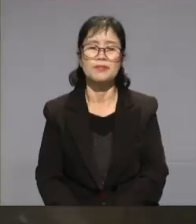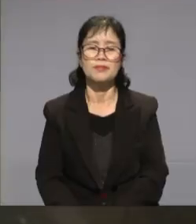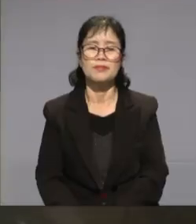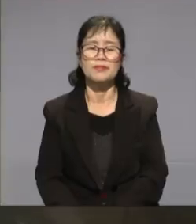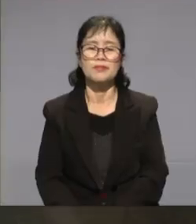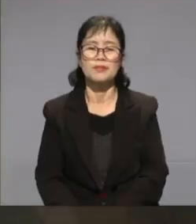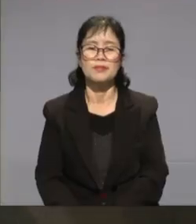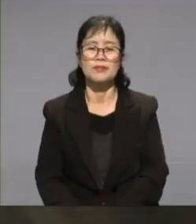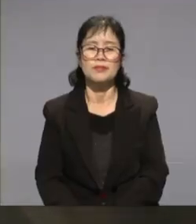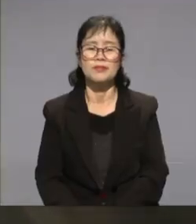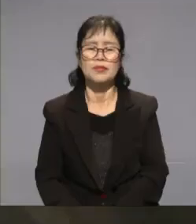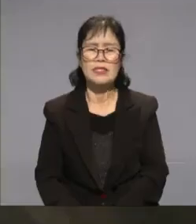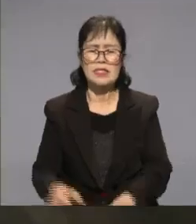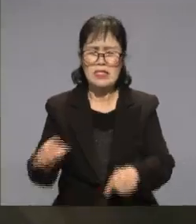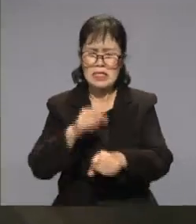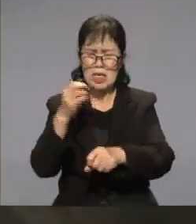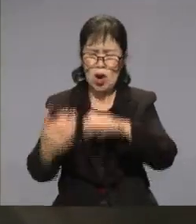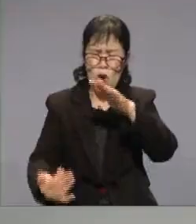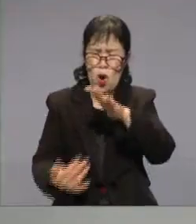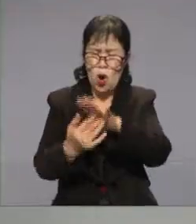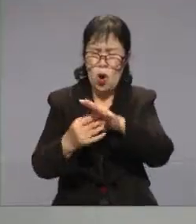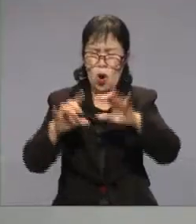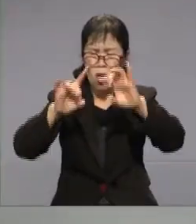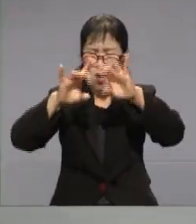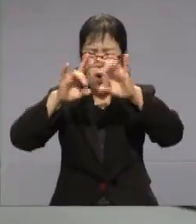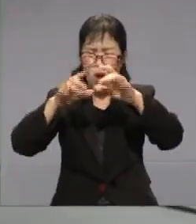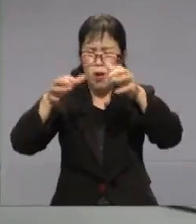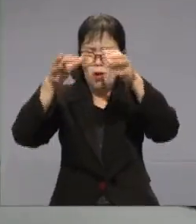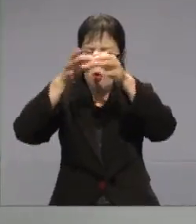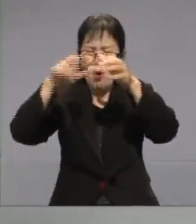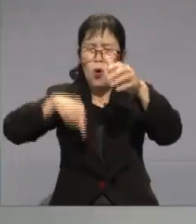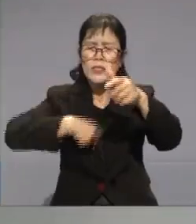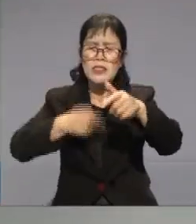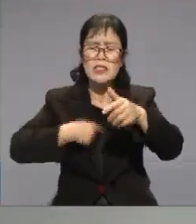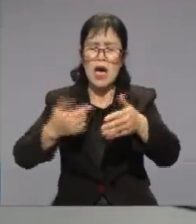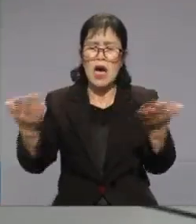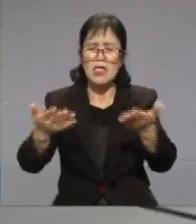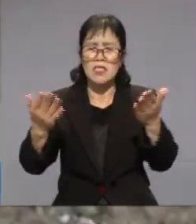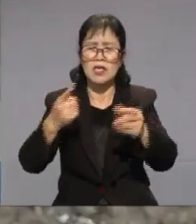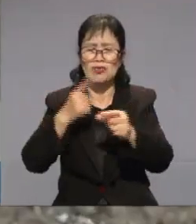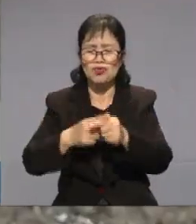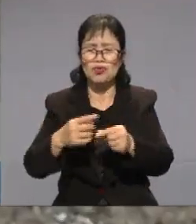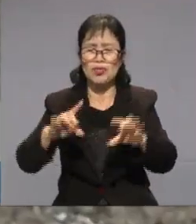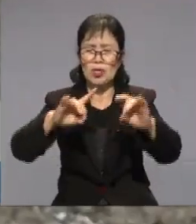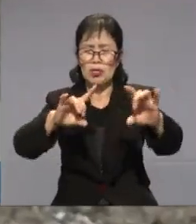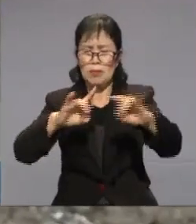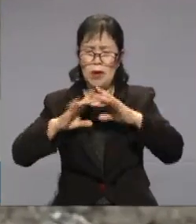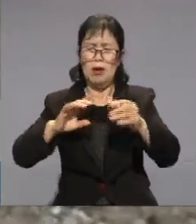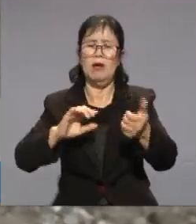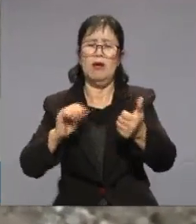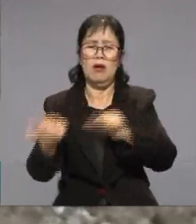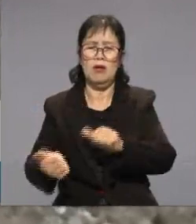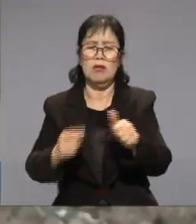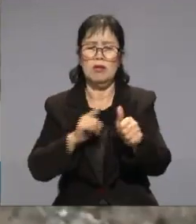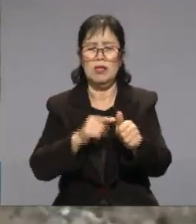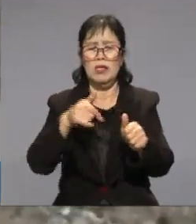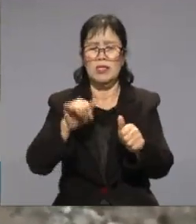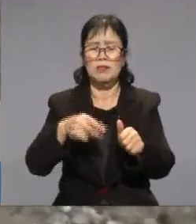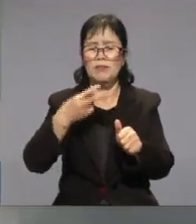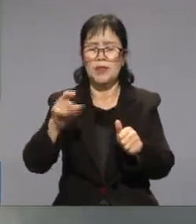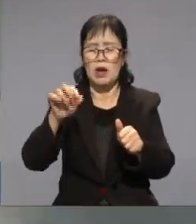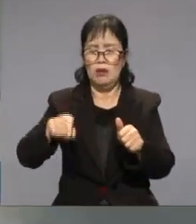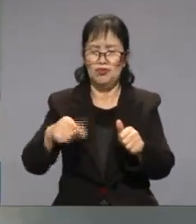기자입니다 특고압 전류가 통화는 전신주에서 홀로 작업하다 감전 목숨을 잃은 김다 씨